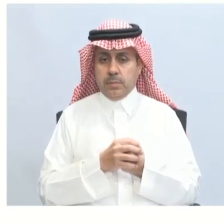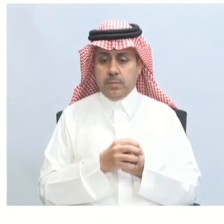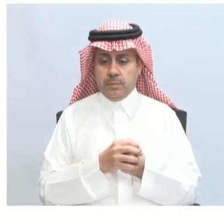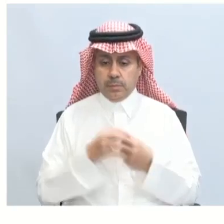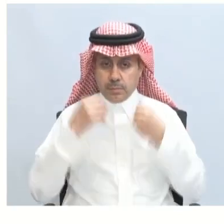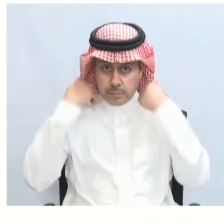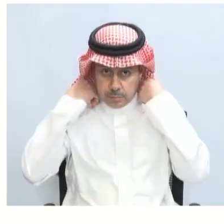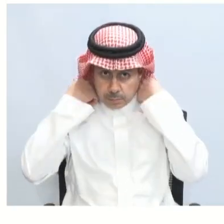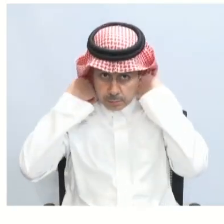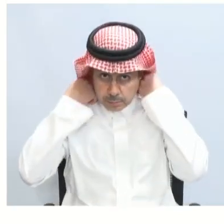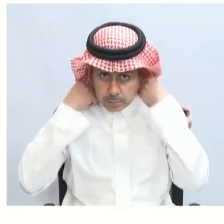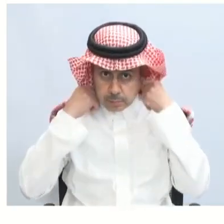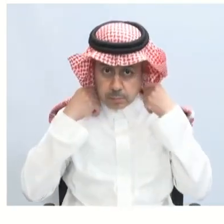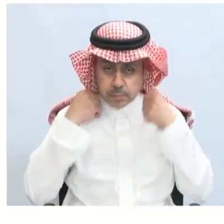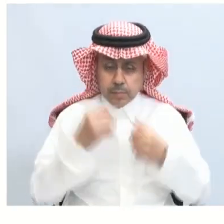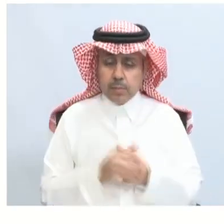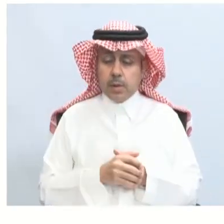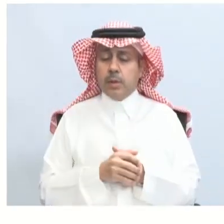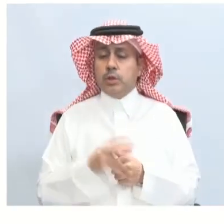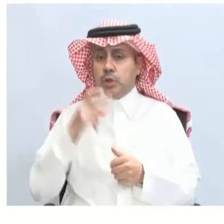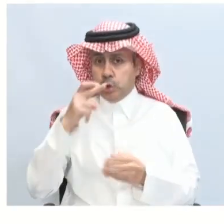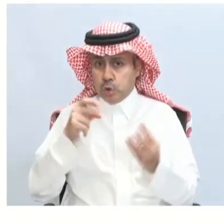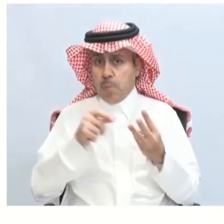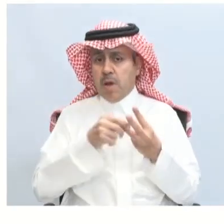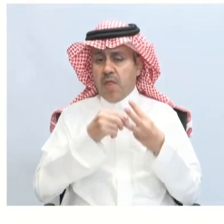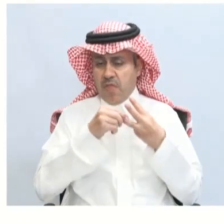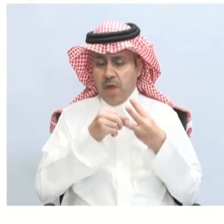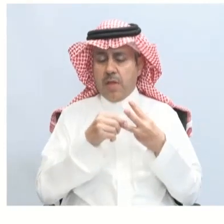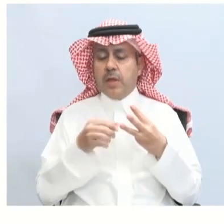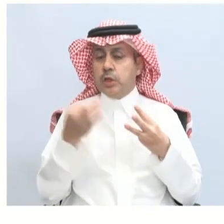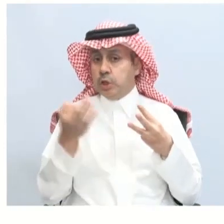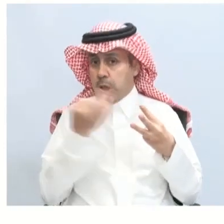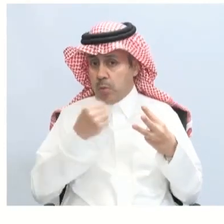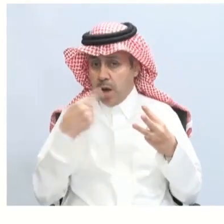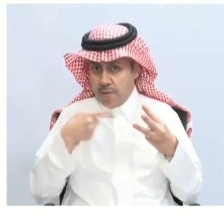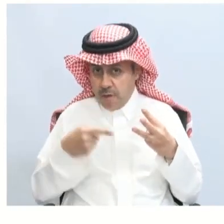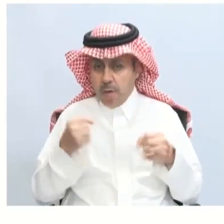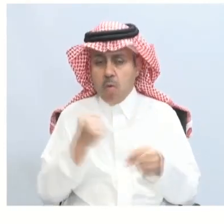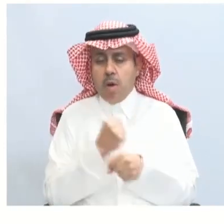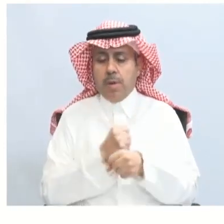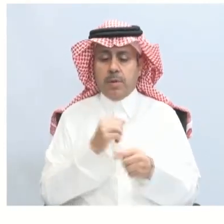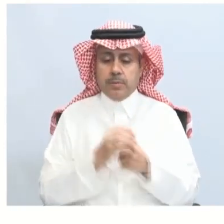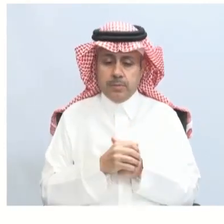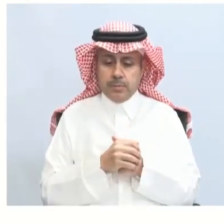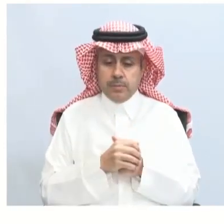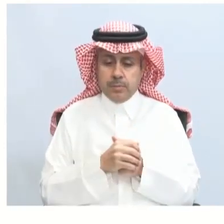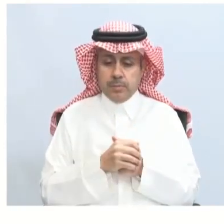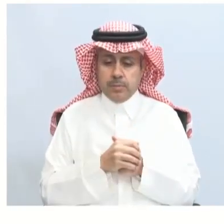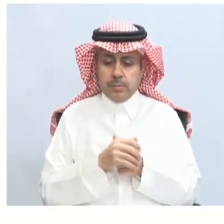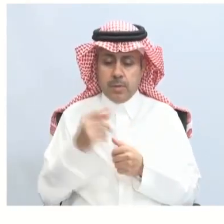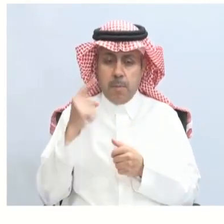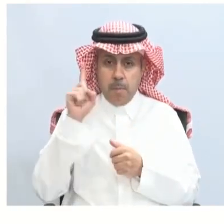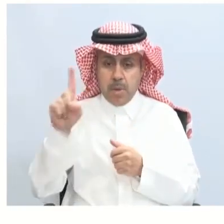به احسنتم نقول الخيار الثالث تلاوه الفاظه والعمل والعمل به العباره